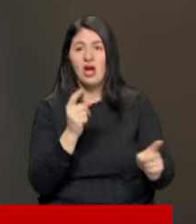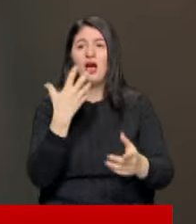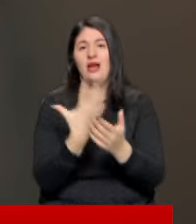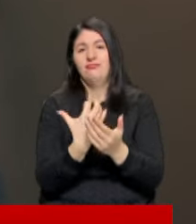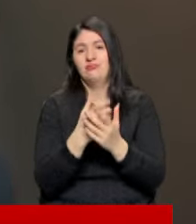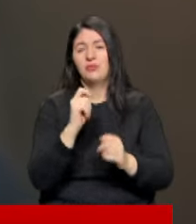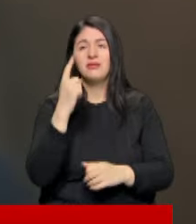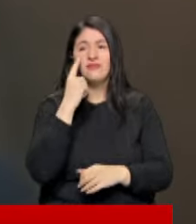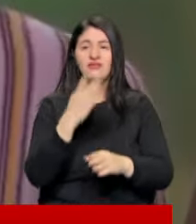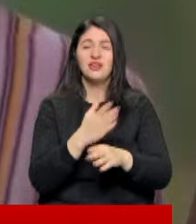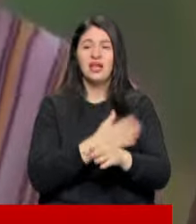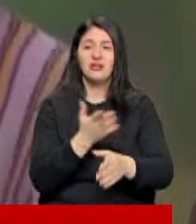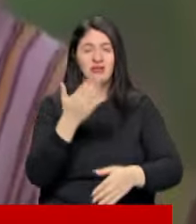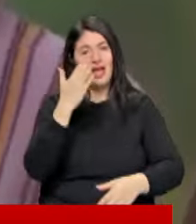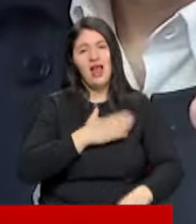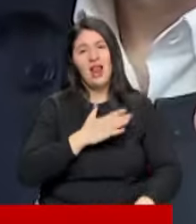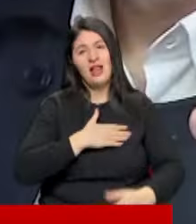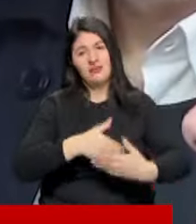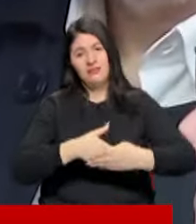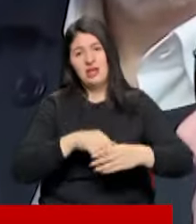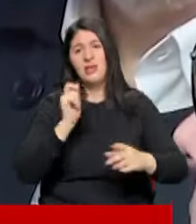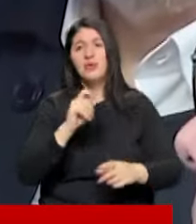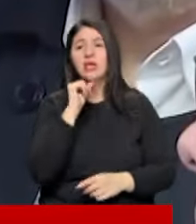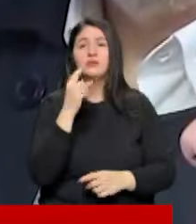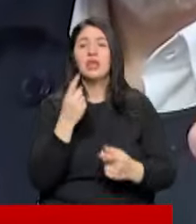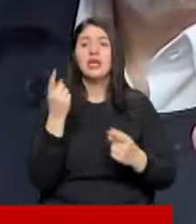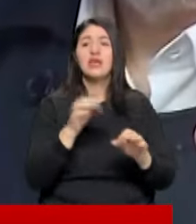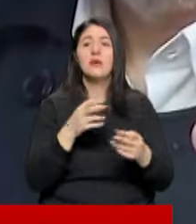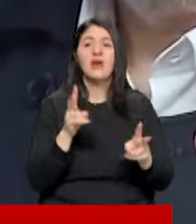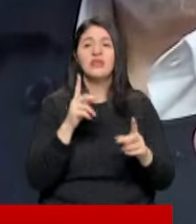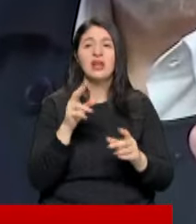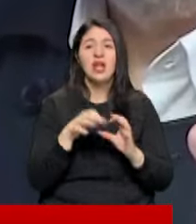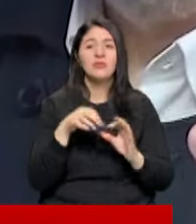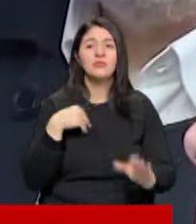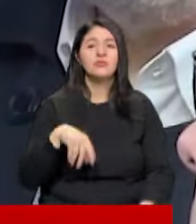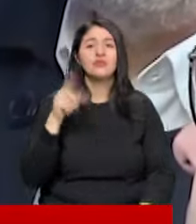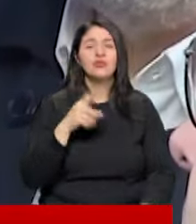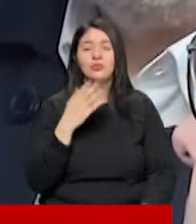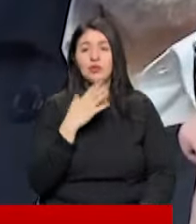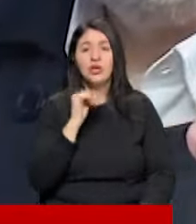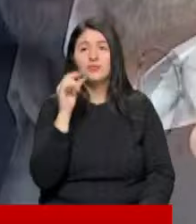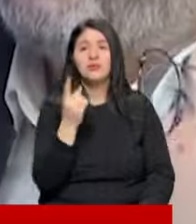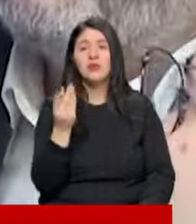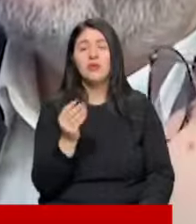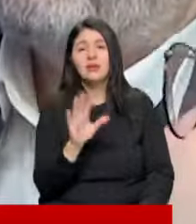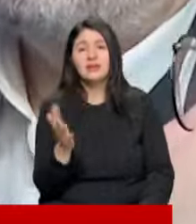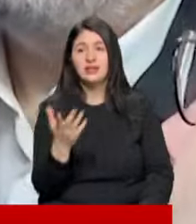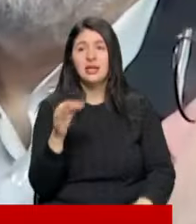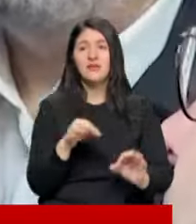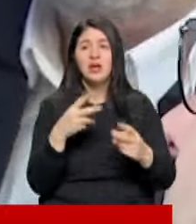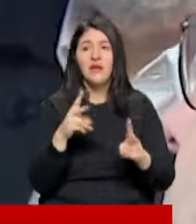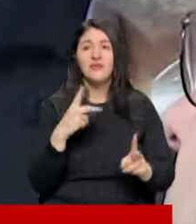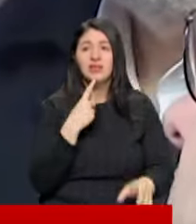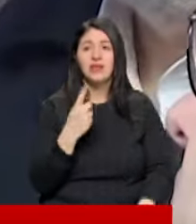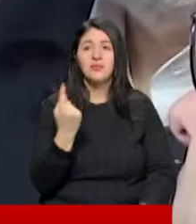alınıyor, devlet vatandaşıyla helalleşiyor. Hiçbir şekilde imar affıyla ilgili bir gündemimiz yok. Hiçbir zaman da olmadı. İmar affı diye